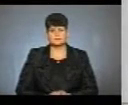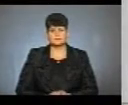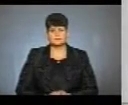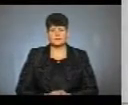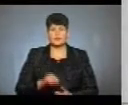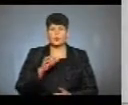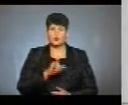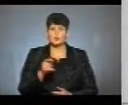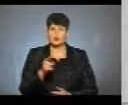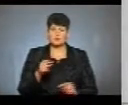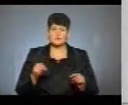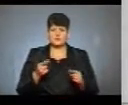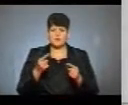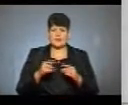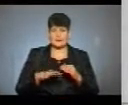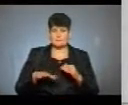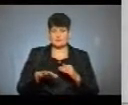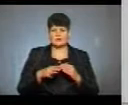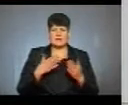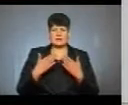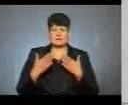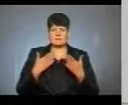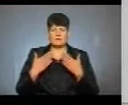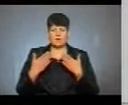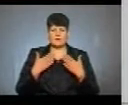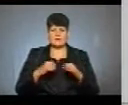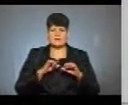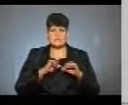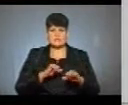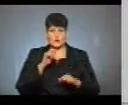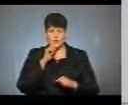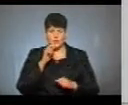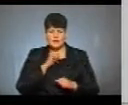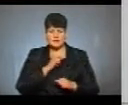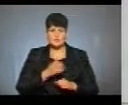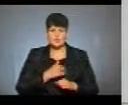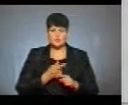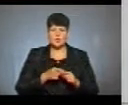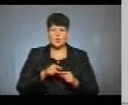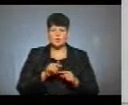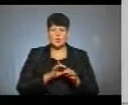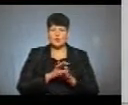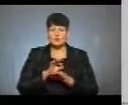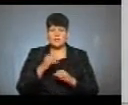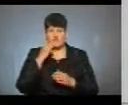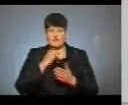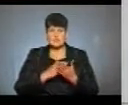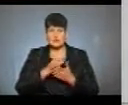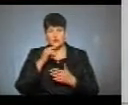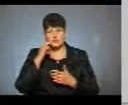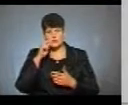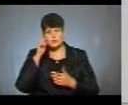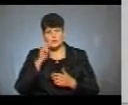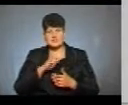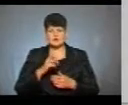У Тернополі створили платформу для спілкування «Захисти Україну». Ініціатори цього проєкту – ветерани